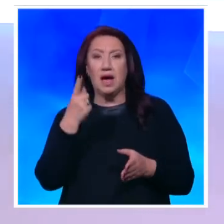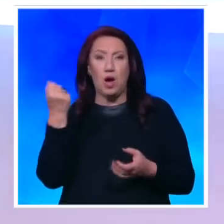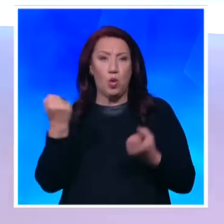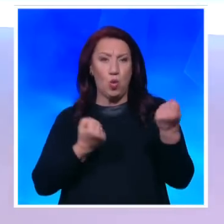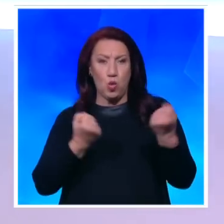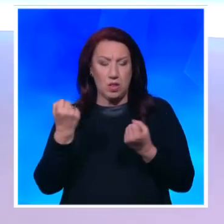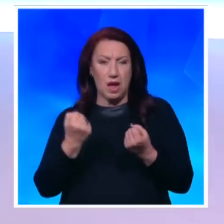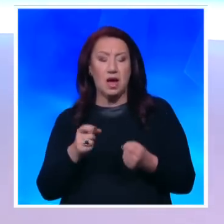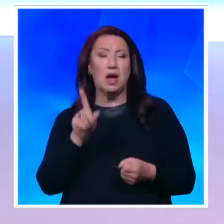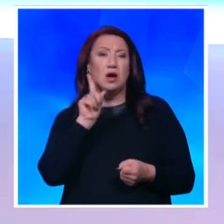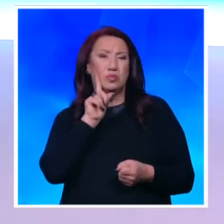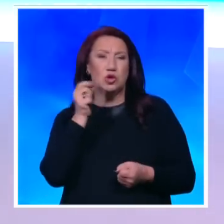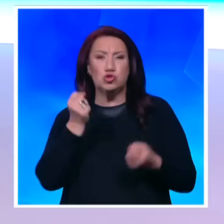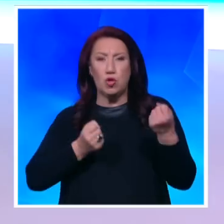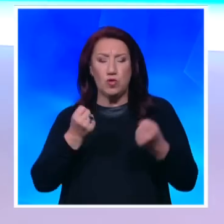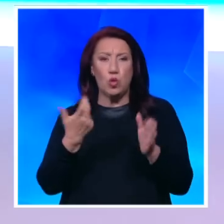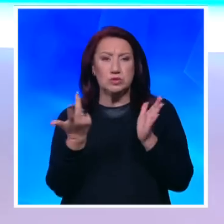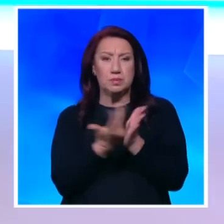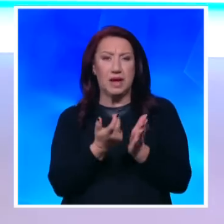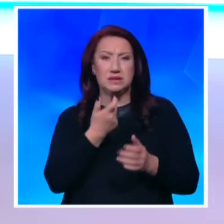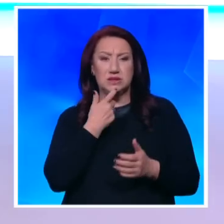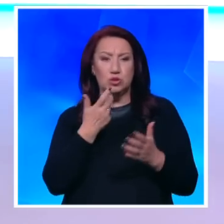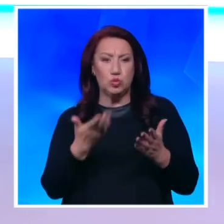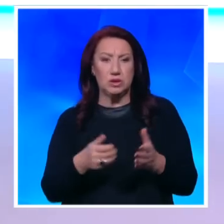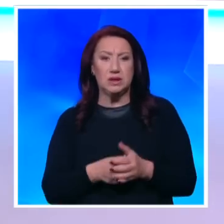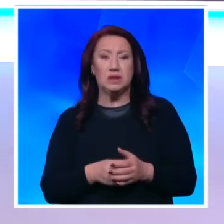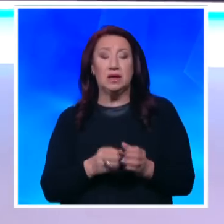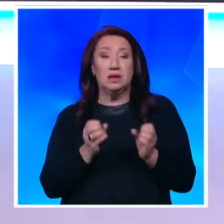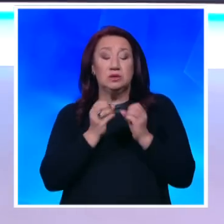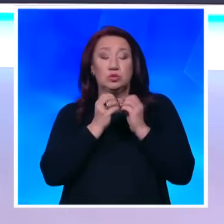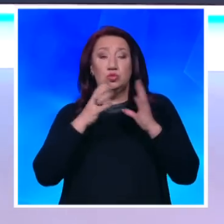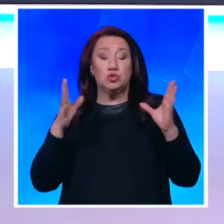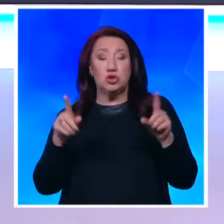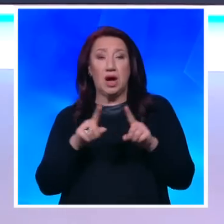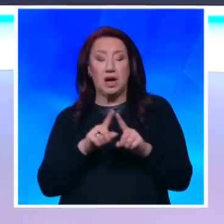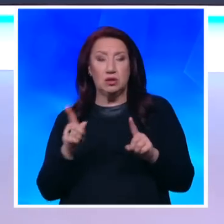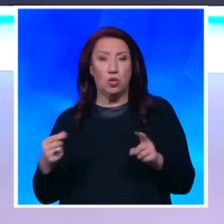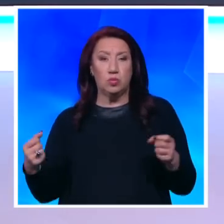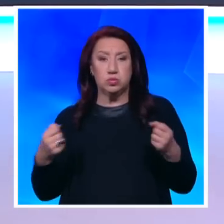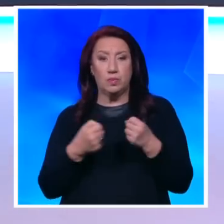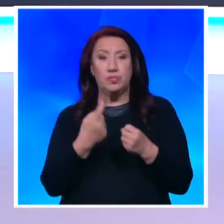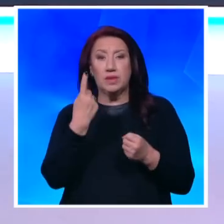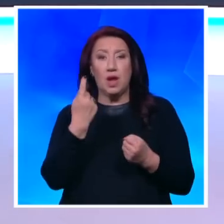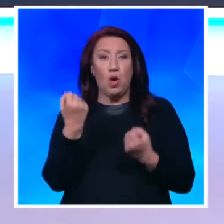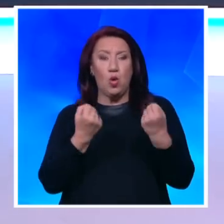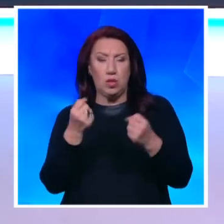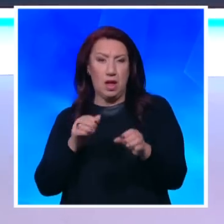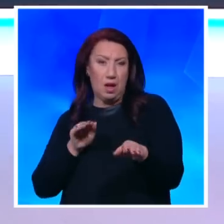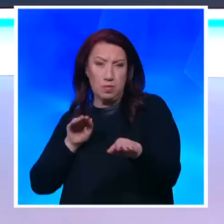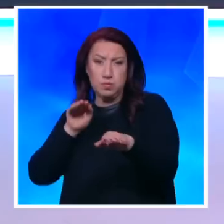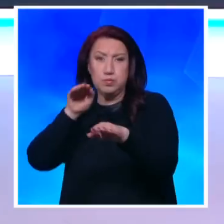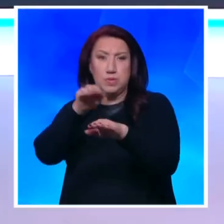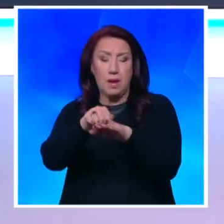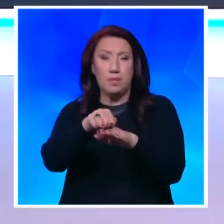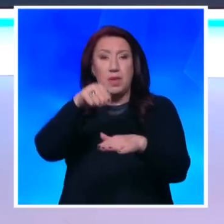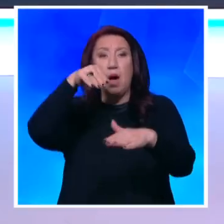годишно момче. Пътен инцидент по чудо се размина без жертви и пострадали, след като кола се качи върху подлеза на метростанция.